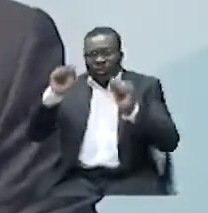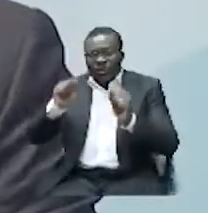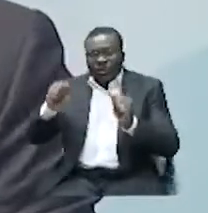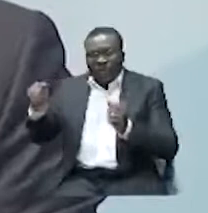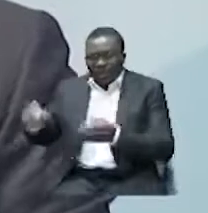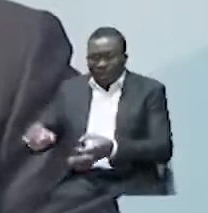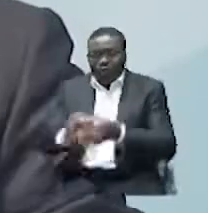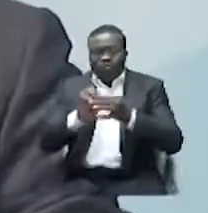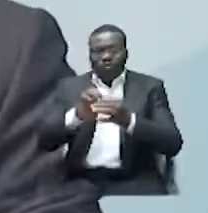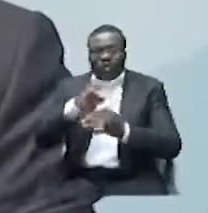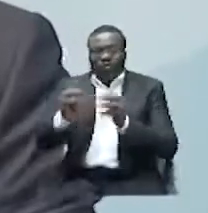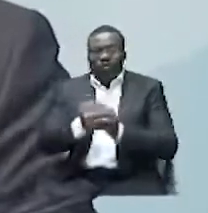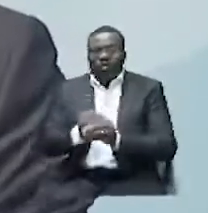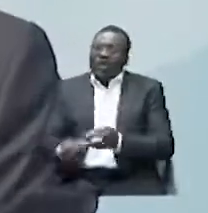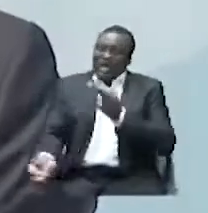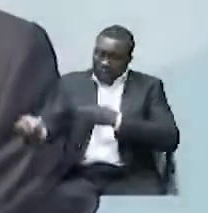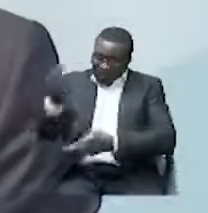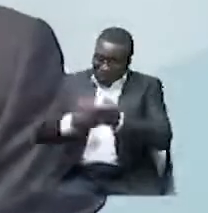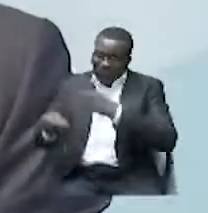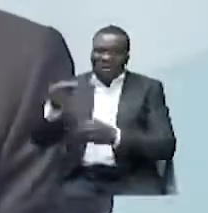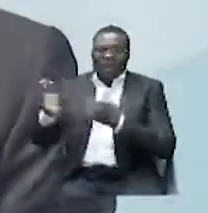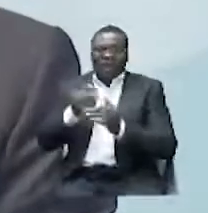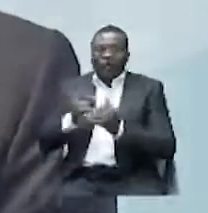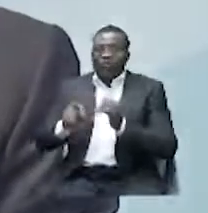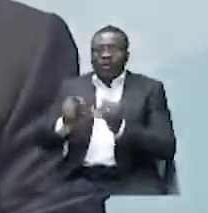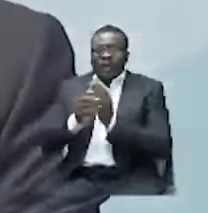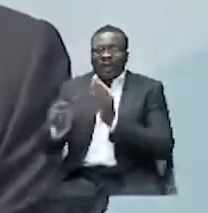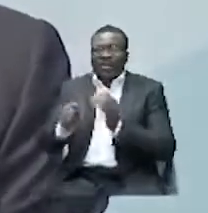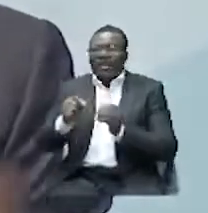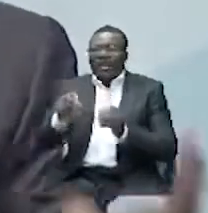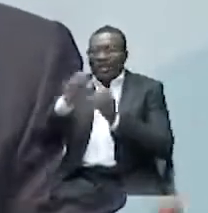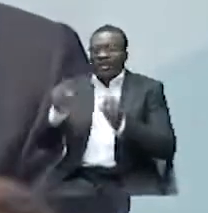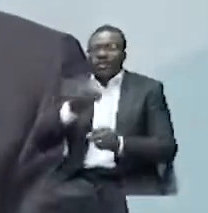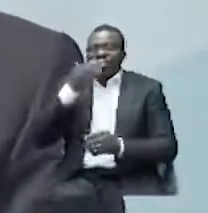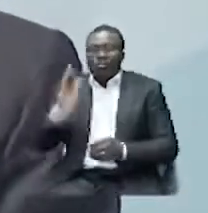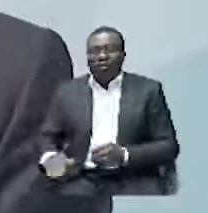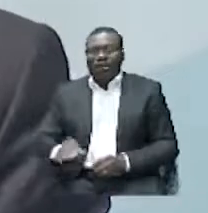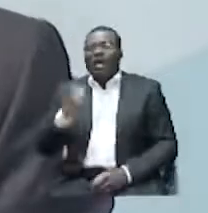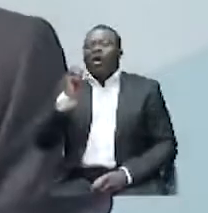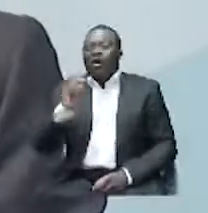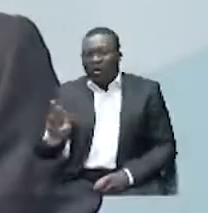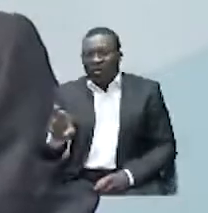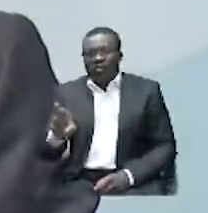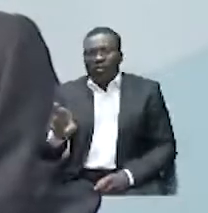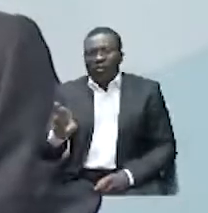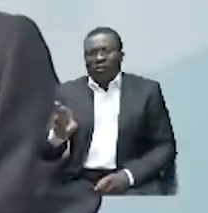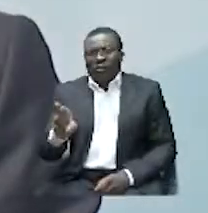tout le monde et d'être réélu, quelle que soit sa qualité, est un mauvais, c'est un mauvais. Or,